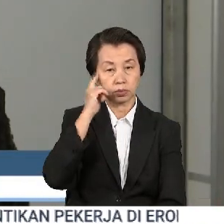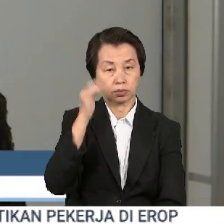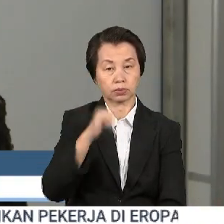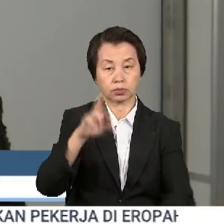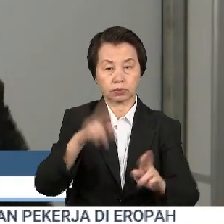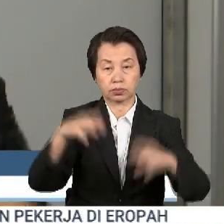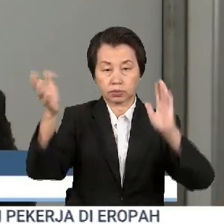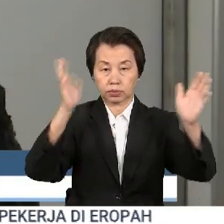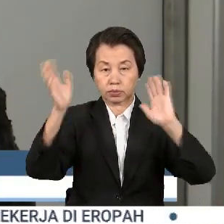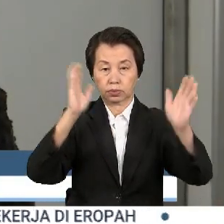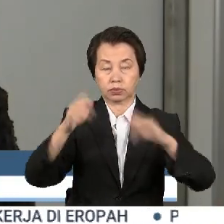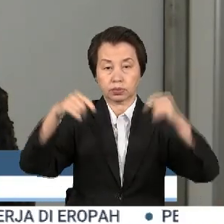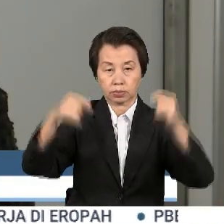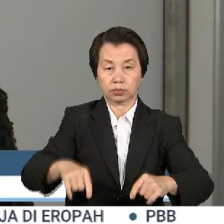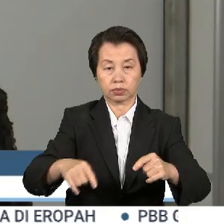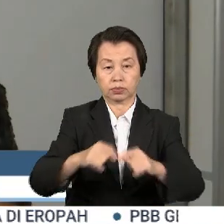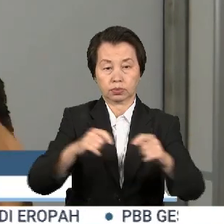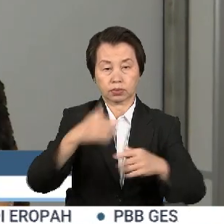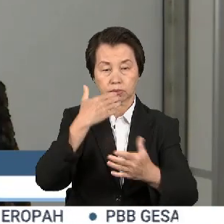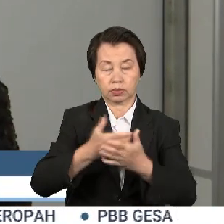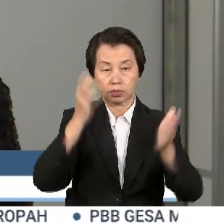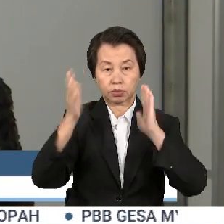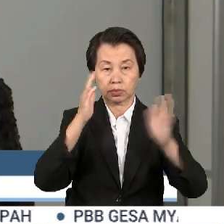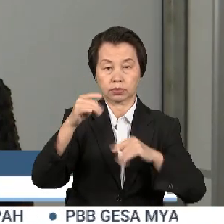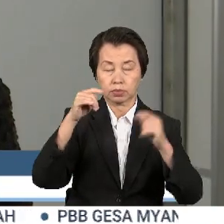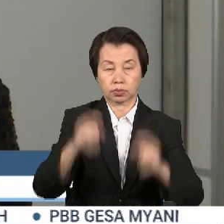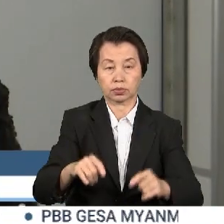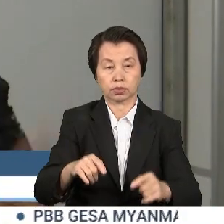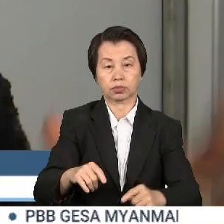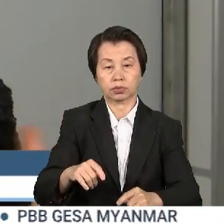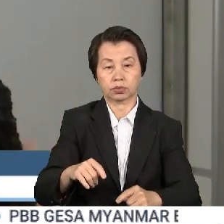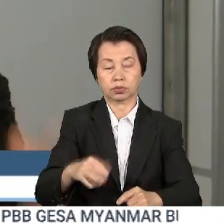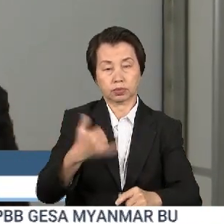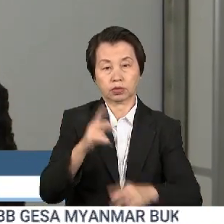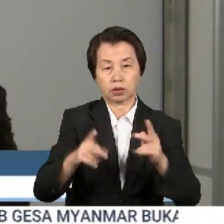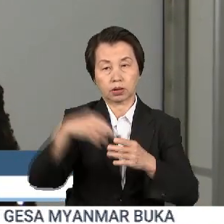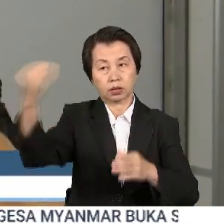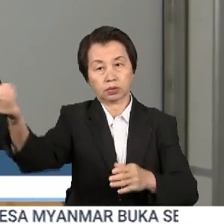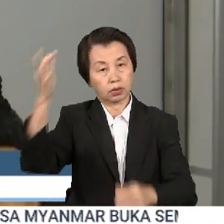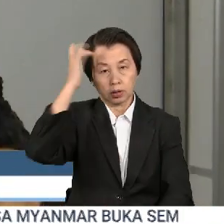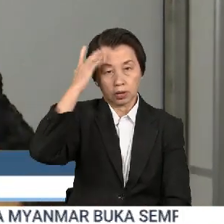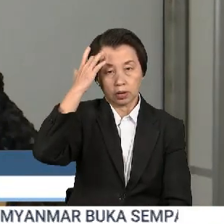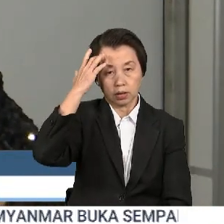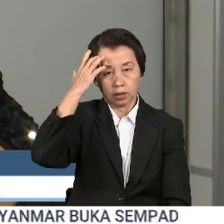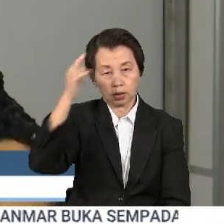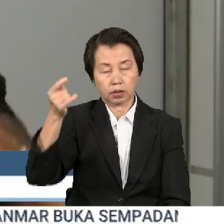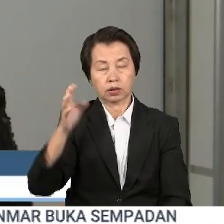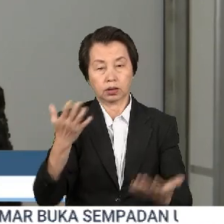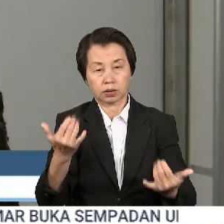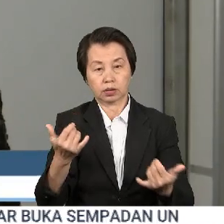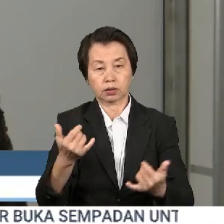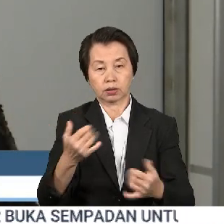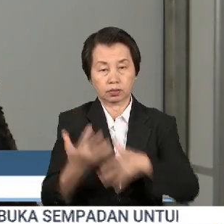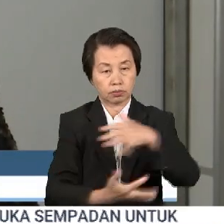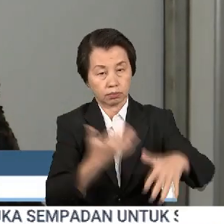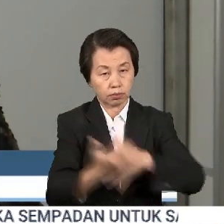Malaysia because inilah sebenarnya Malaysia kita. Inilah sebenarnya apa yang mungkin orang kat luar tak tahu, yang that we are so beautifully